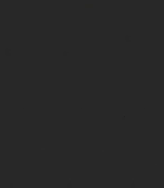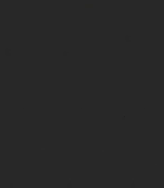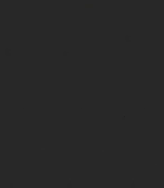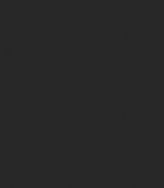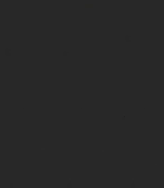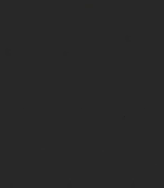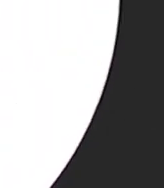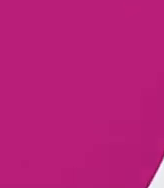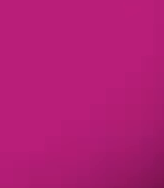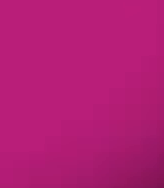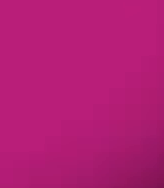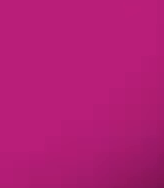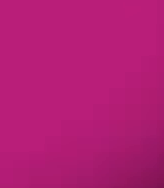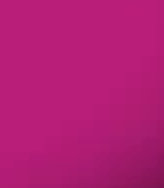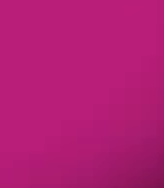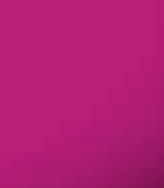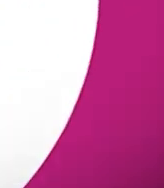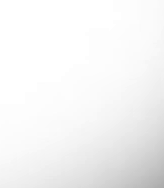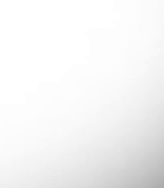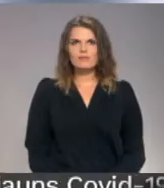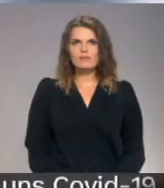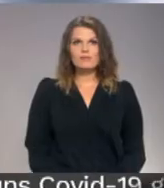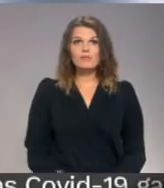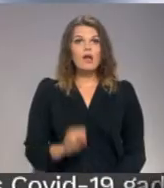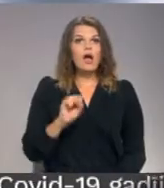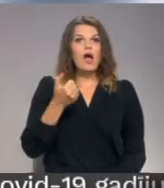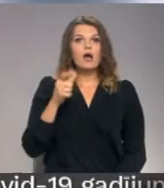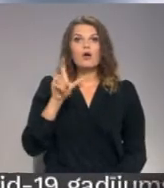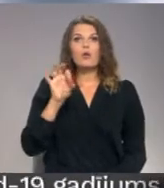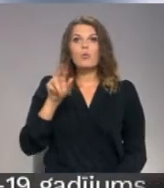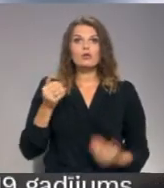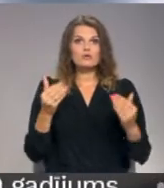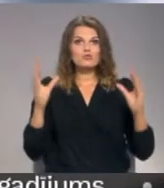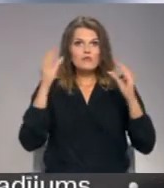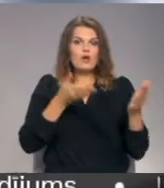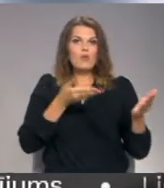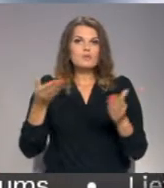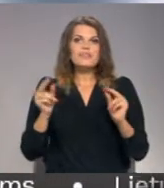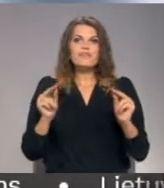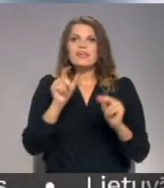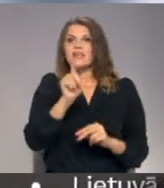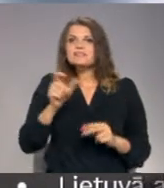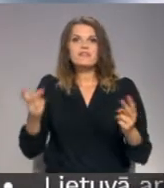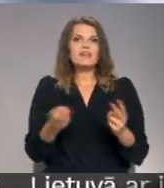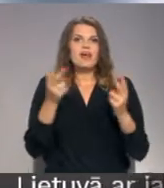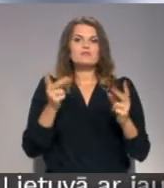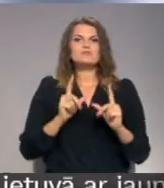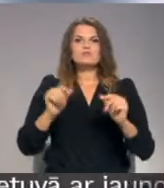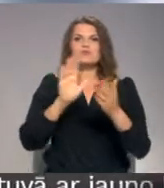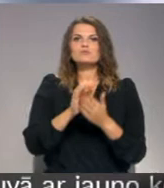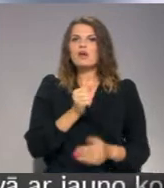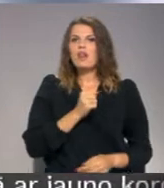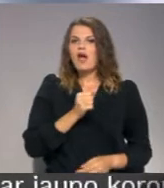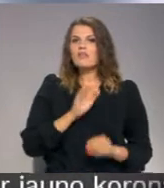Re! Viss ēters ir te! Aglona šovakar uzņem ticīgos, kas tradicionāli dodas uz Latgala,